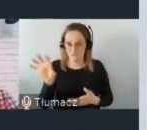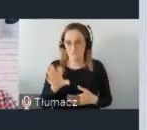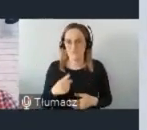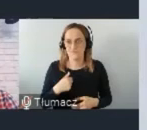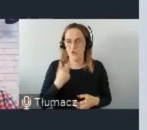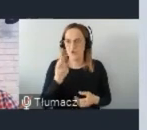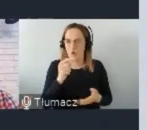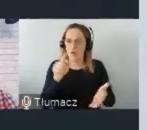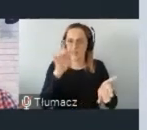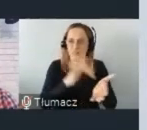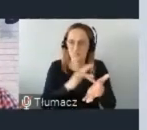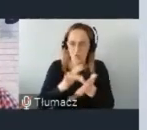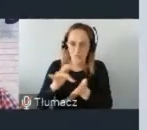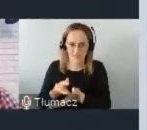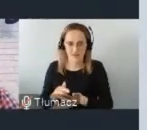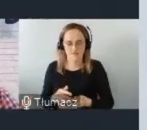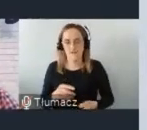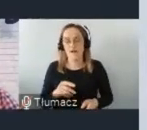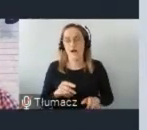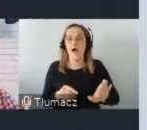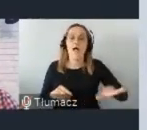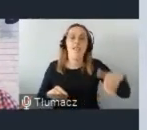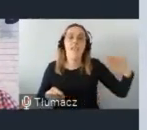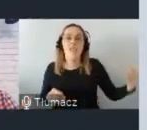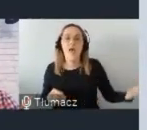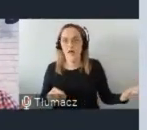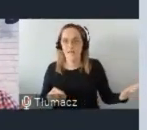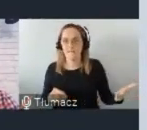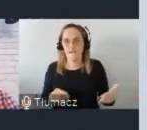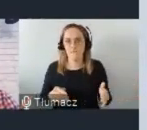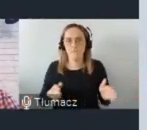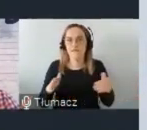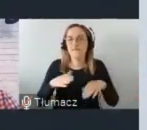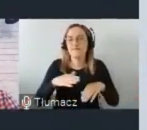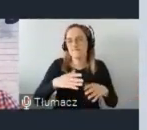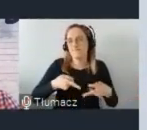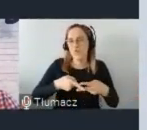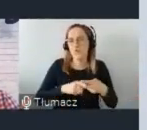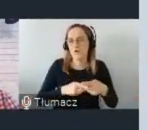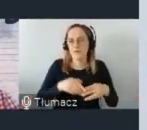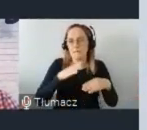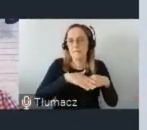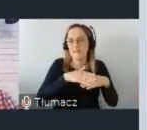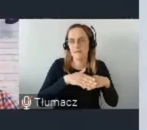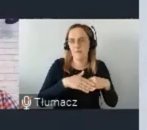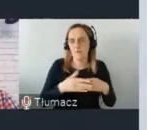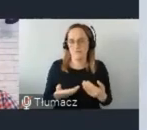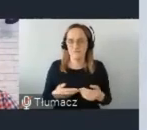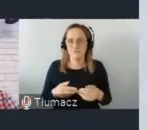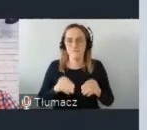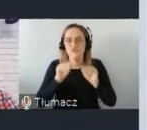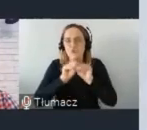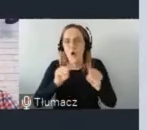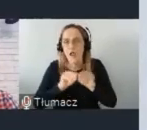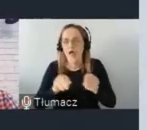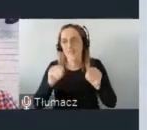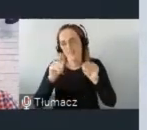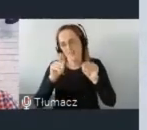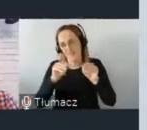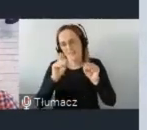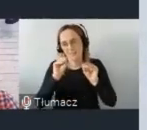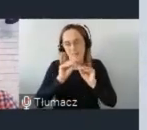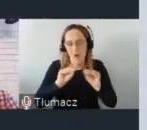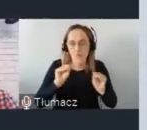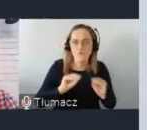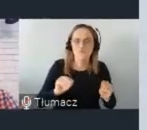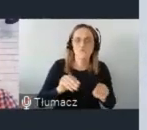tego sprzętu, ale on jest istotny. Po lewej stronie mamy sprzętowe minimum. Tutaj na szkoleniu dla nauczycieli jeden z naszych edukatorów